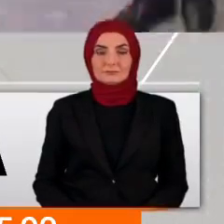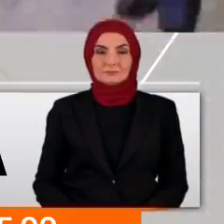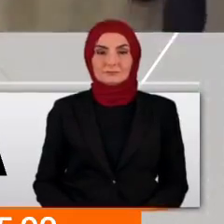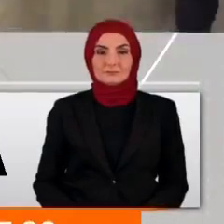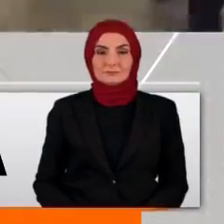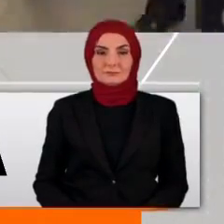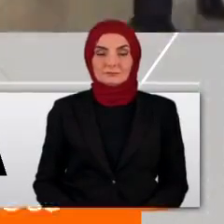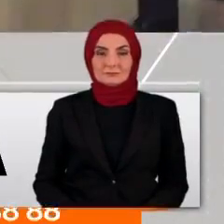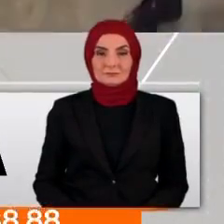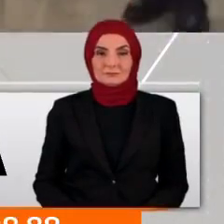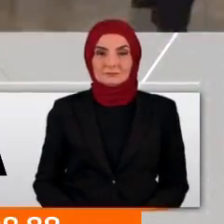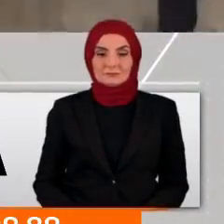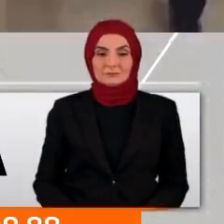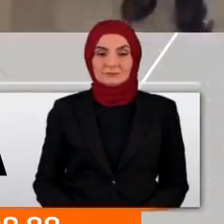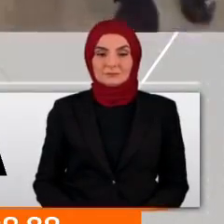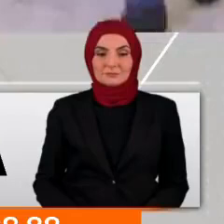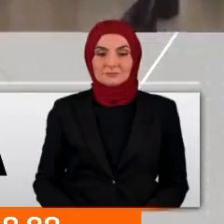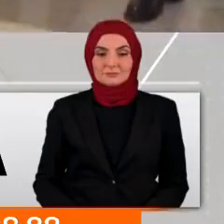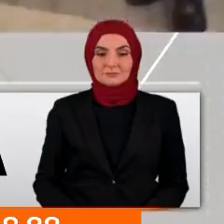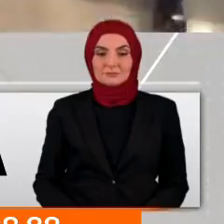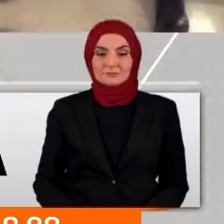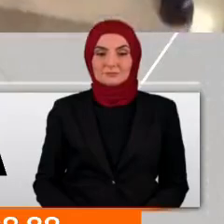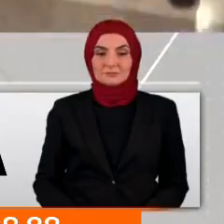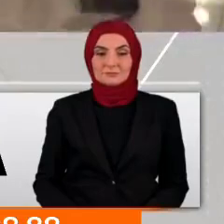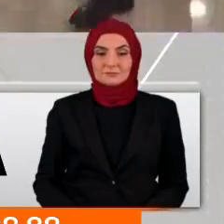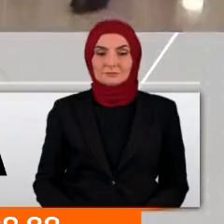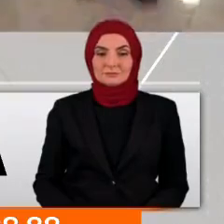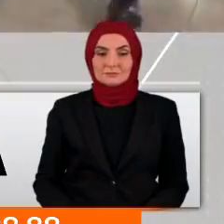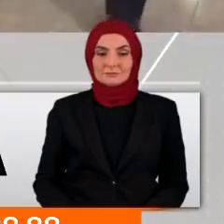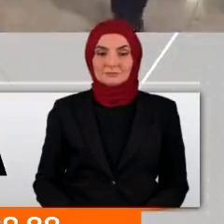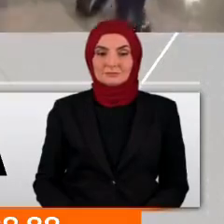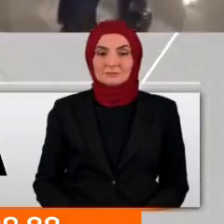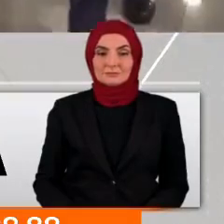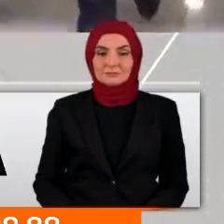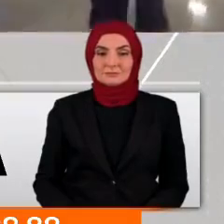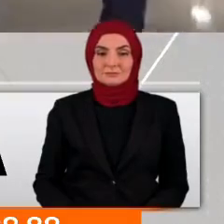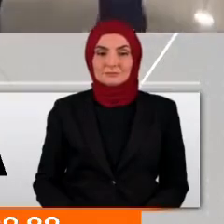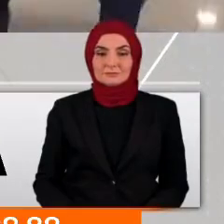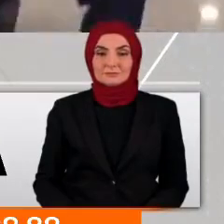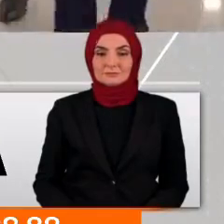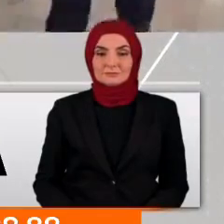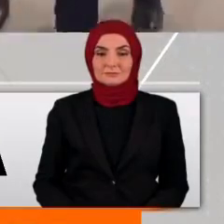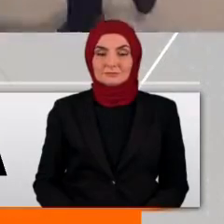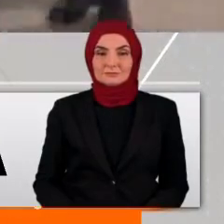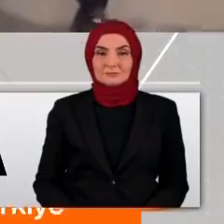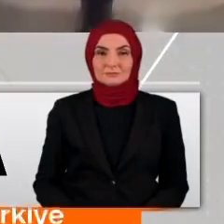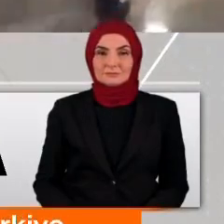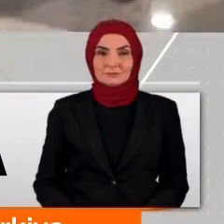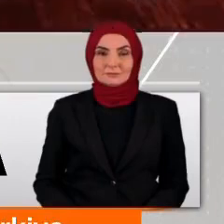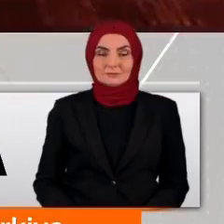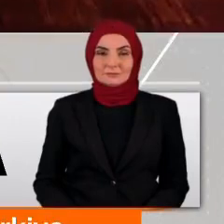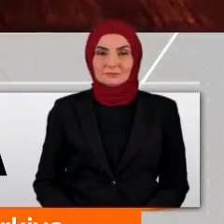bizler MYK'da, MKYK'da gerekli değerlendirmeleri yaparız. Ve bu değerlendirmelerden sonra